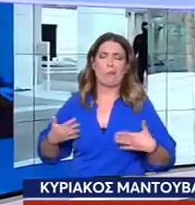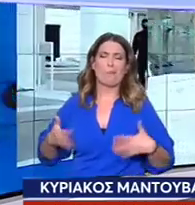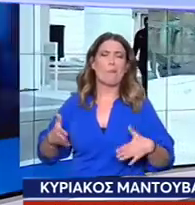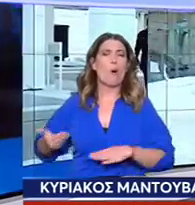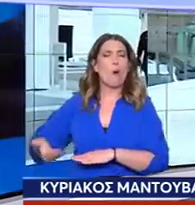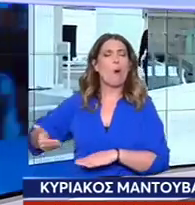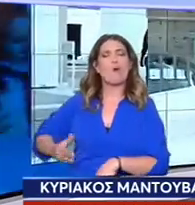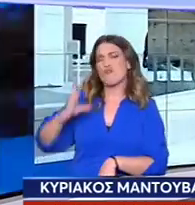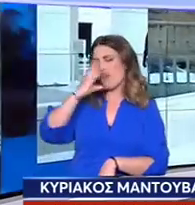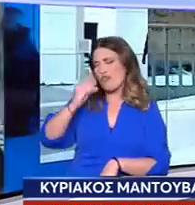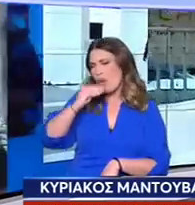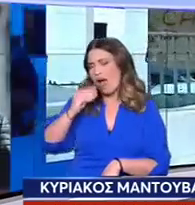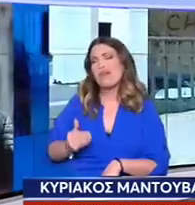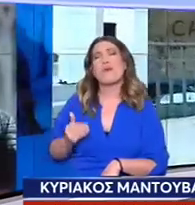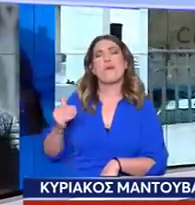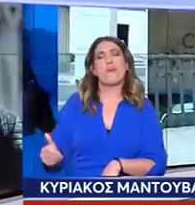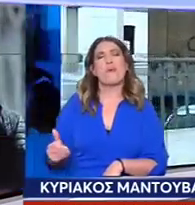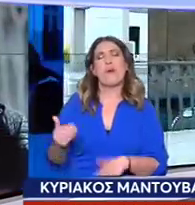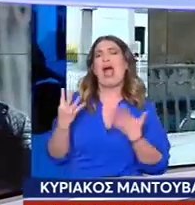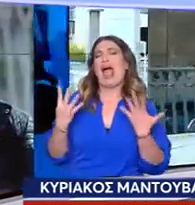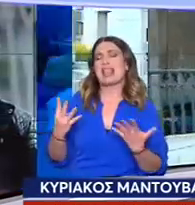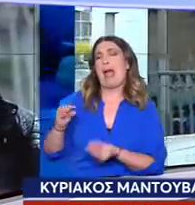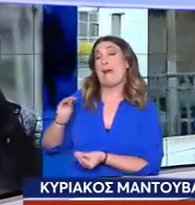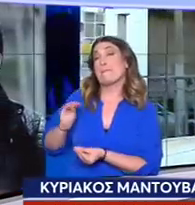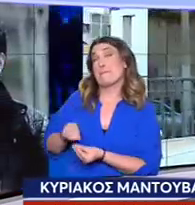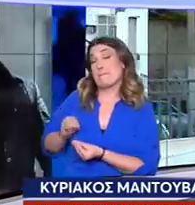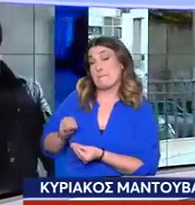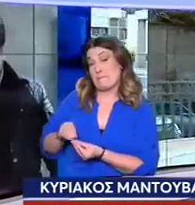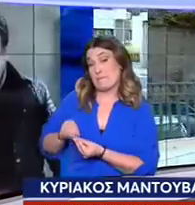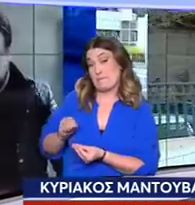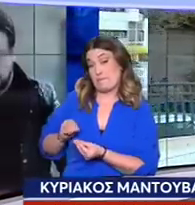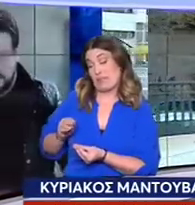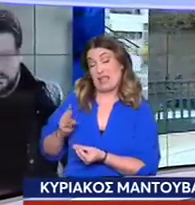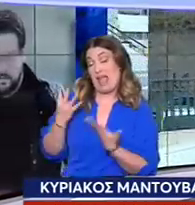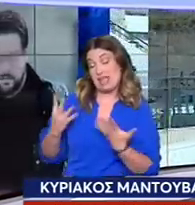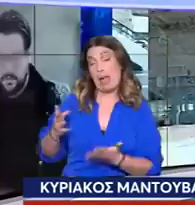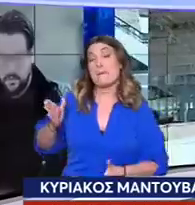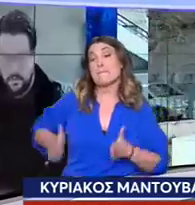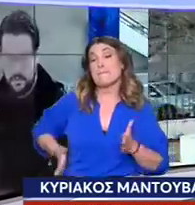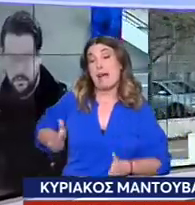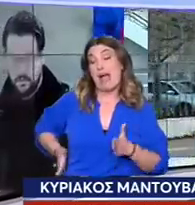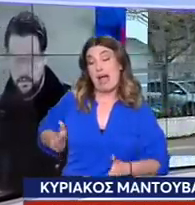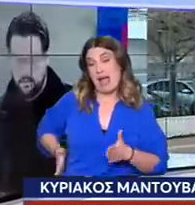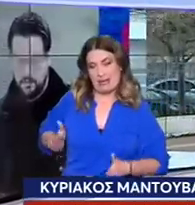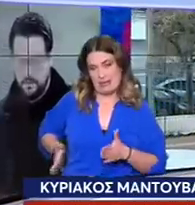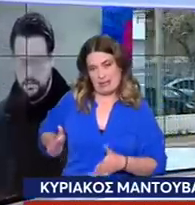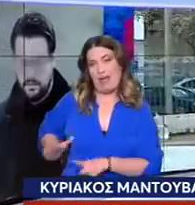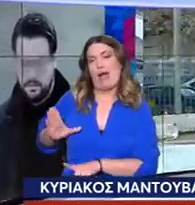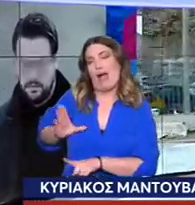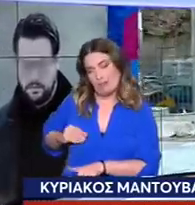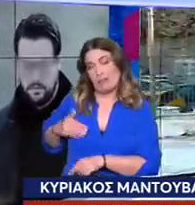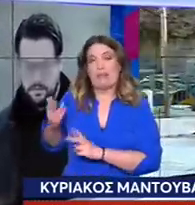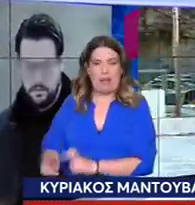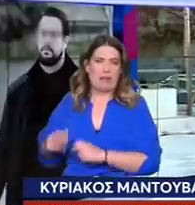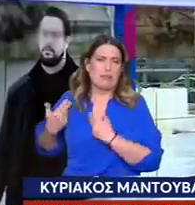στην κατάθεσή της είχε πει ότι είχαν επικοινωνήσει στις 8 του μήνα για να κλείσουν ραντεβού στις 9 και στις 9 του μήνα για να ακυρώσουν εν τέλει